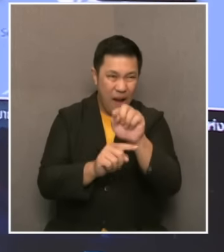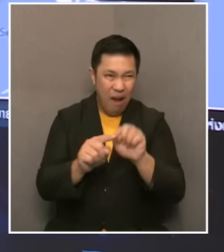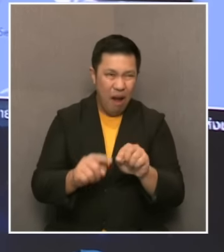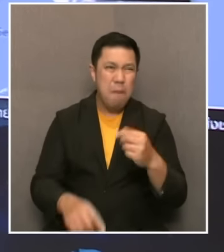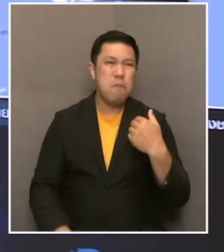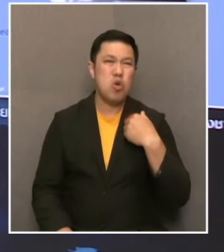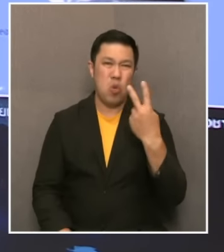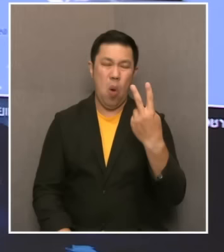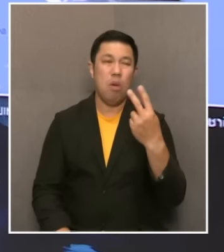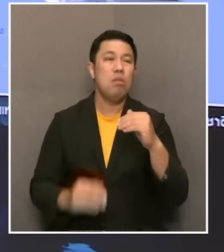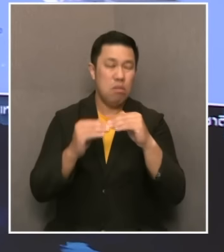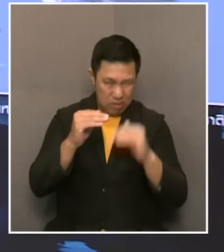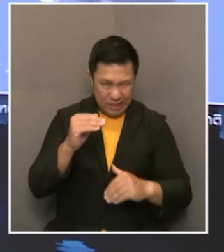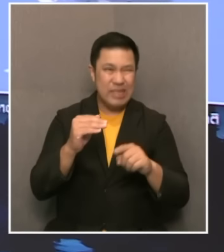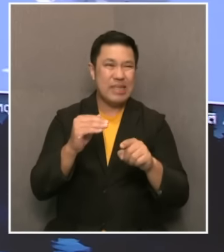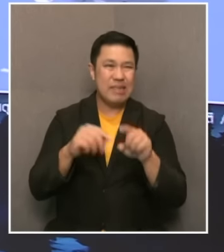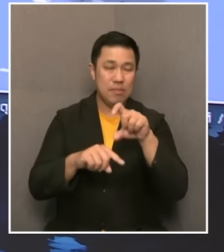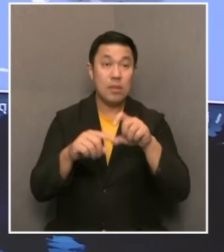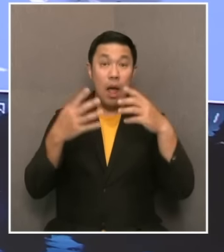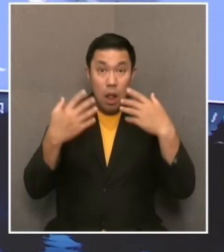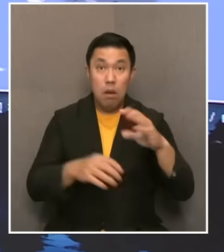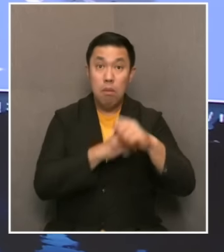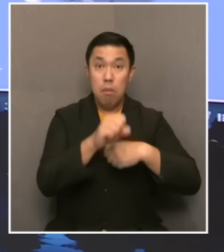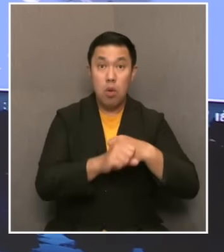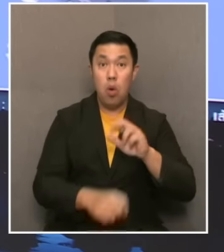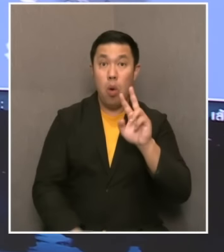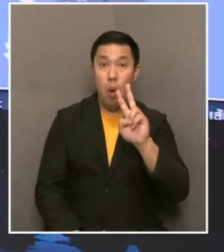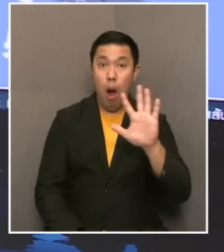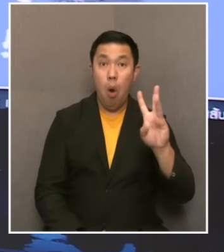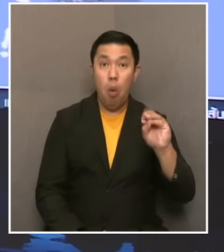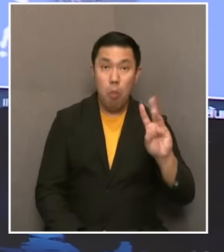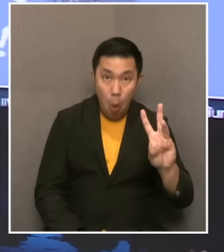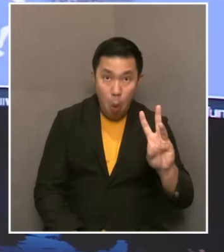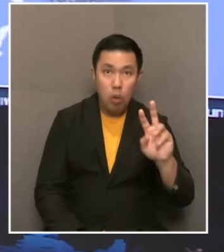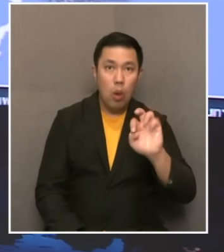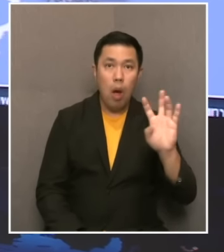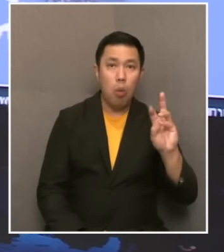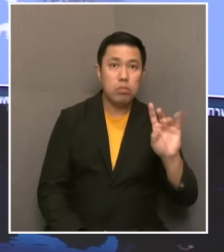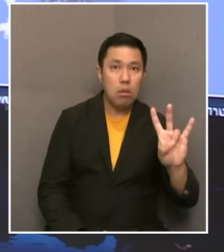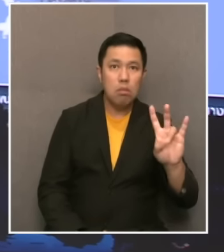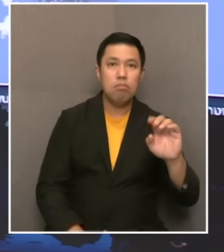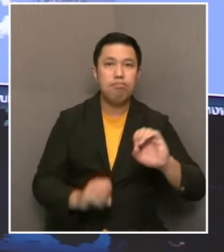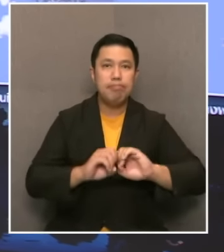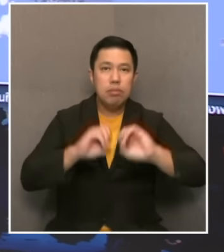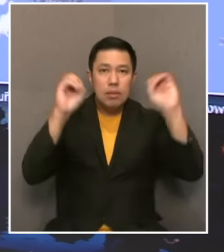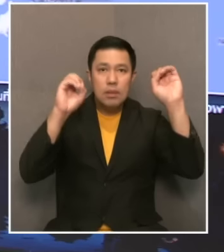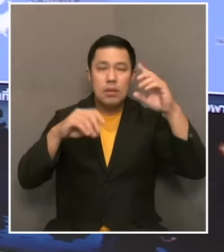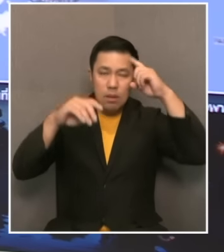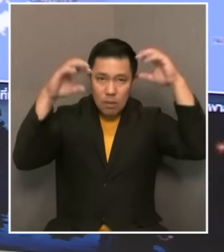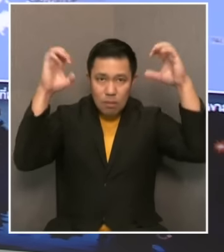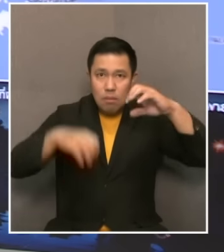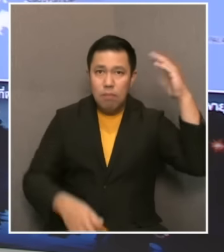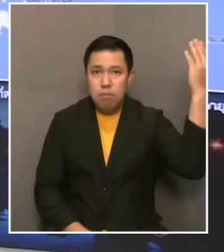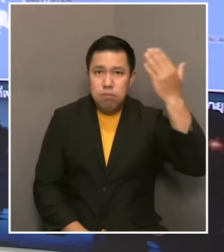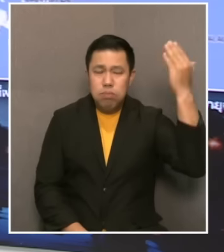ลูกนั่นเองครับหลังจากนั้นก็ไม่มีพายุไต้ฝุ่นเข้ามาที่ประเทศไทยอีกเลยนะครับวันนี้นะเรามีสถิติให้คุณผู้ชมได้ดูด้วยนะครับว่